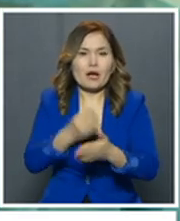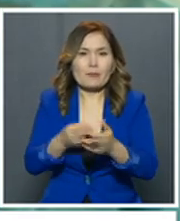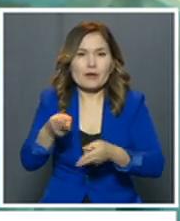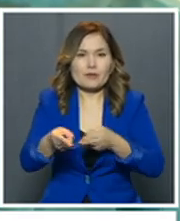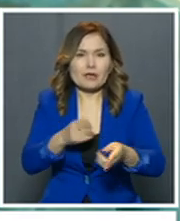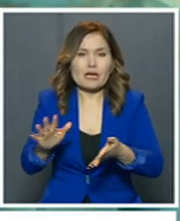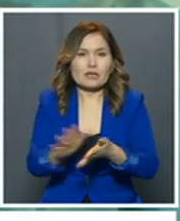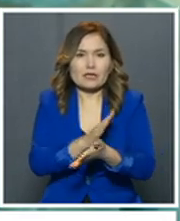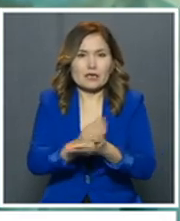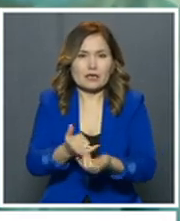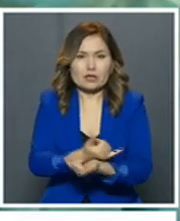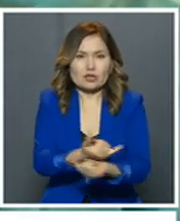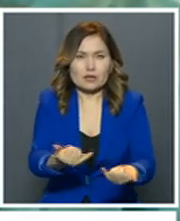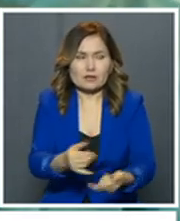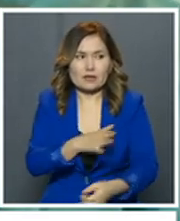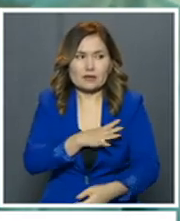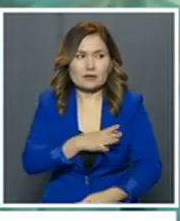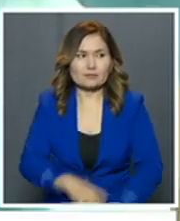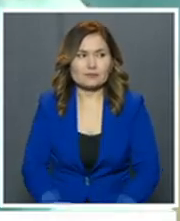операция тегін жасалады.